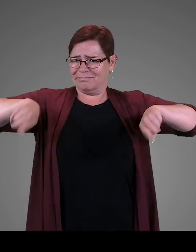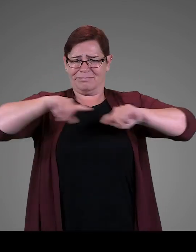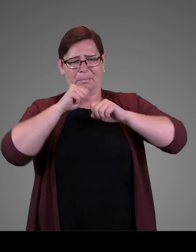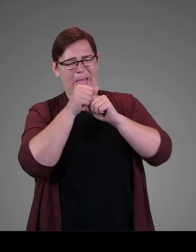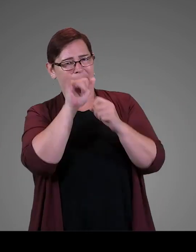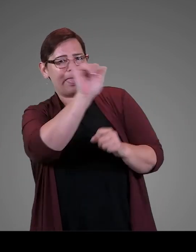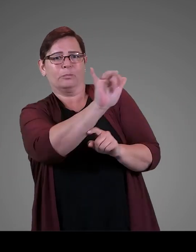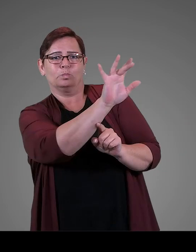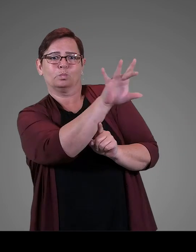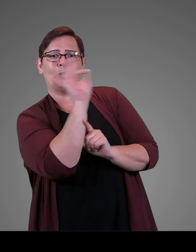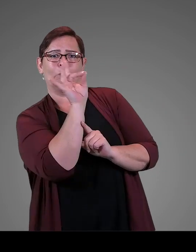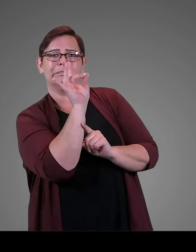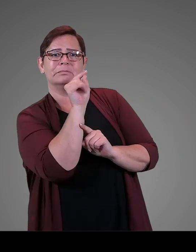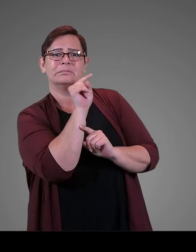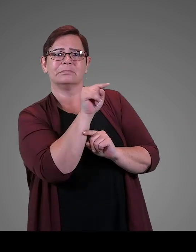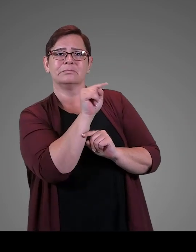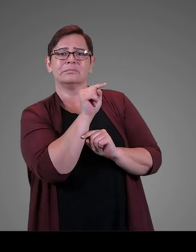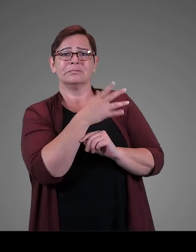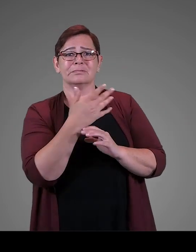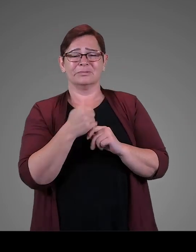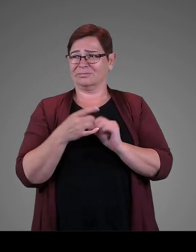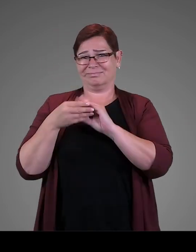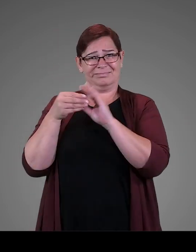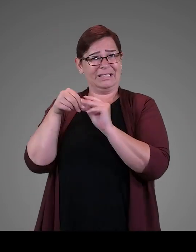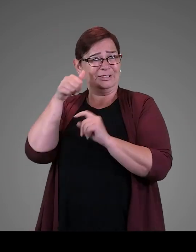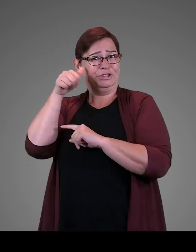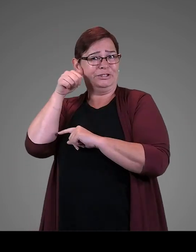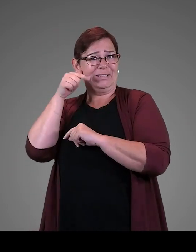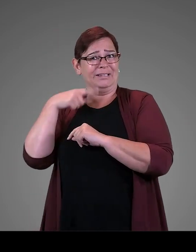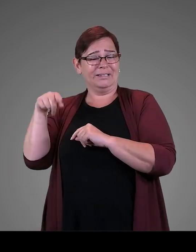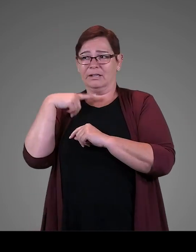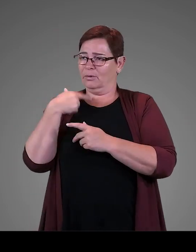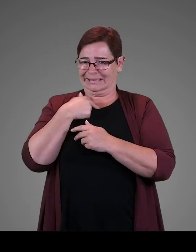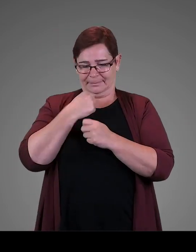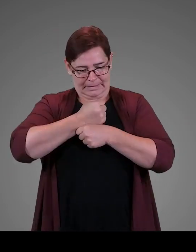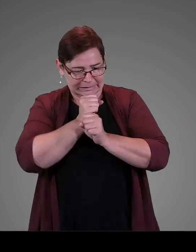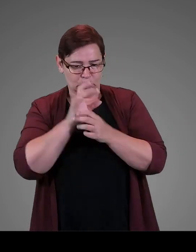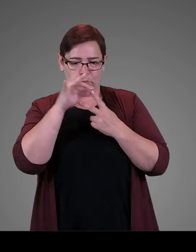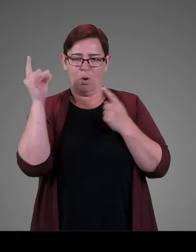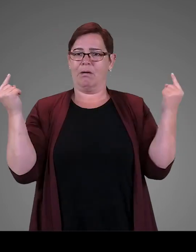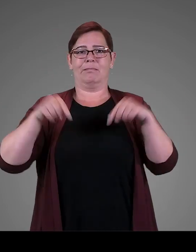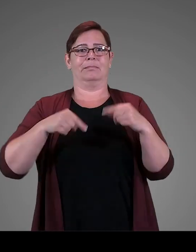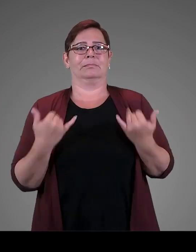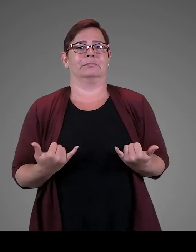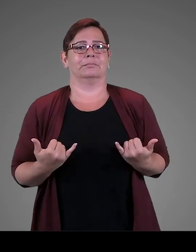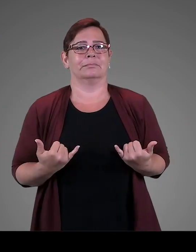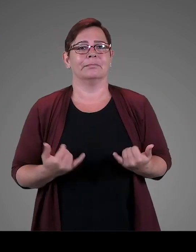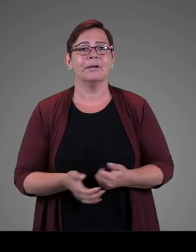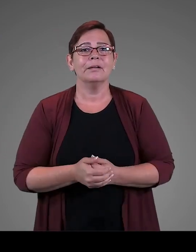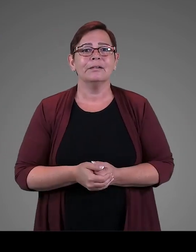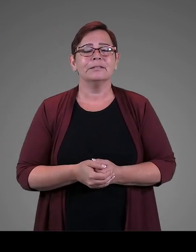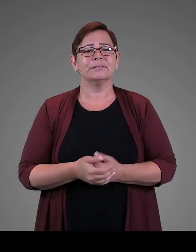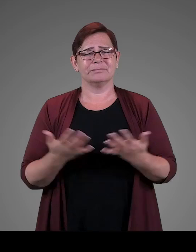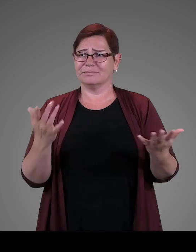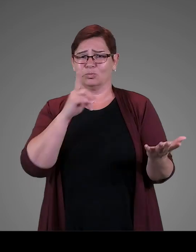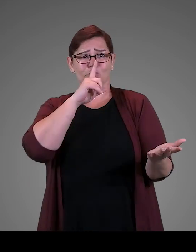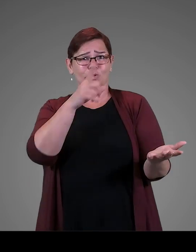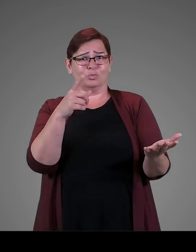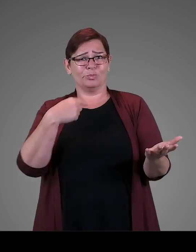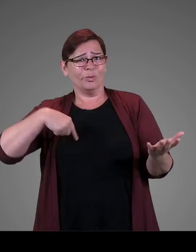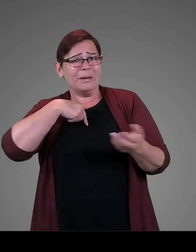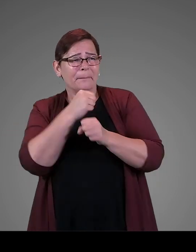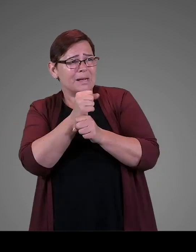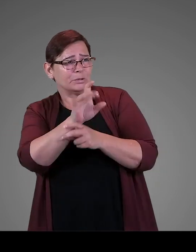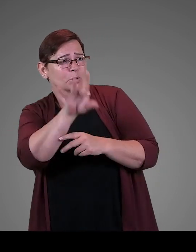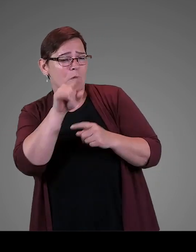parce qu'on a tous fait le choix. Quelqu'un a dit ça hier qu'on a pris la décision, on a fait un choix d'être ici. Puis c'est vrai,